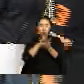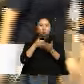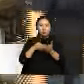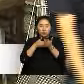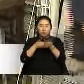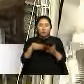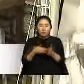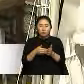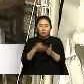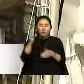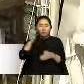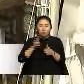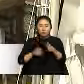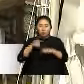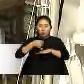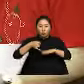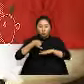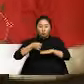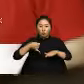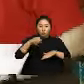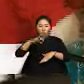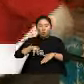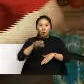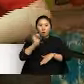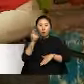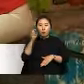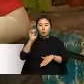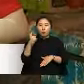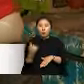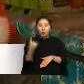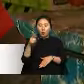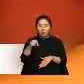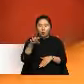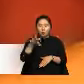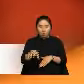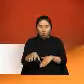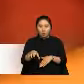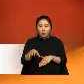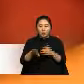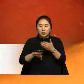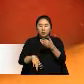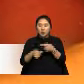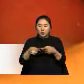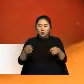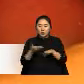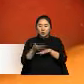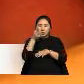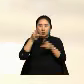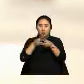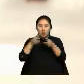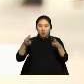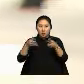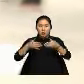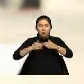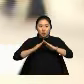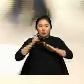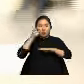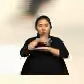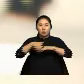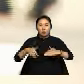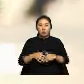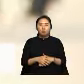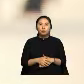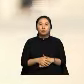했습니다 광주역 로컬푸드 복합 센터는 o 폭 양벌리 일대 c 유지에 지하 1층 지상 3층 규모로 건설될